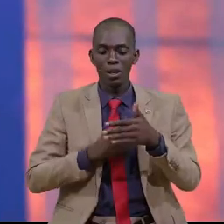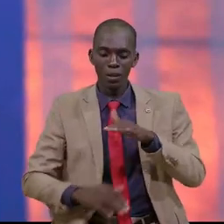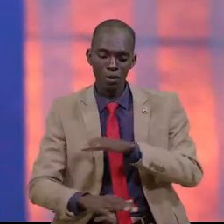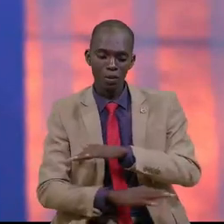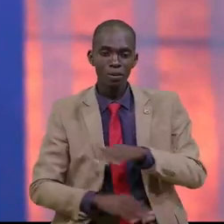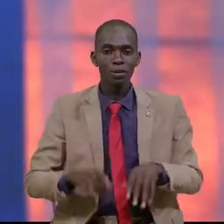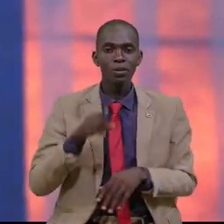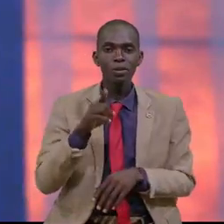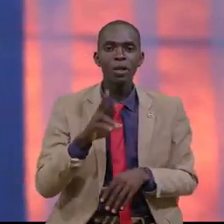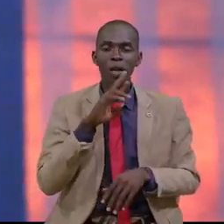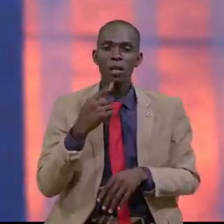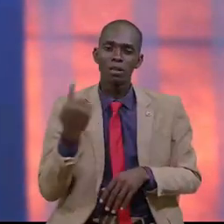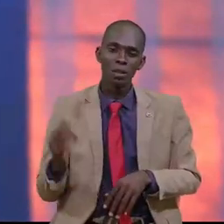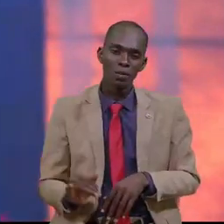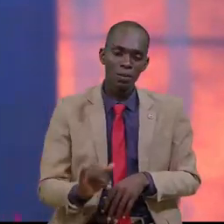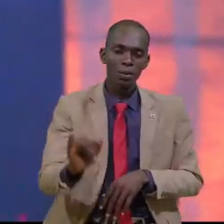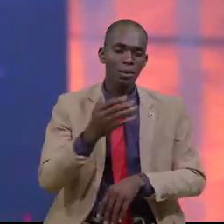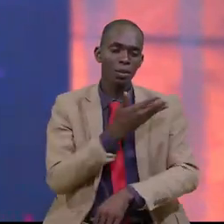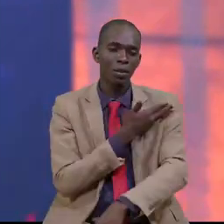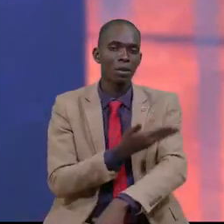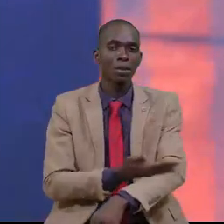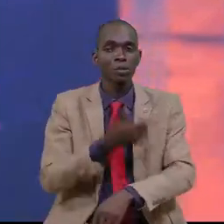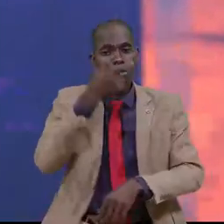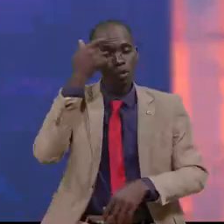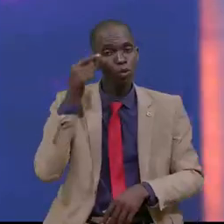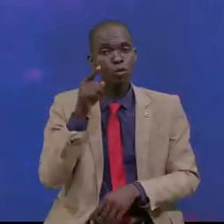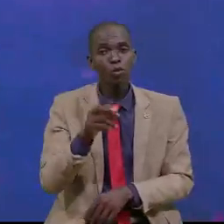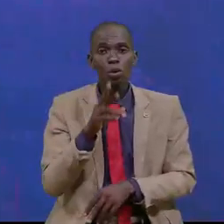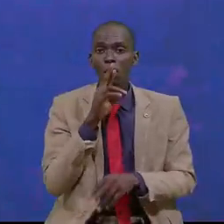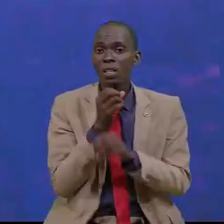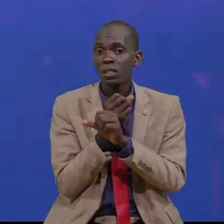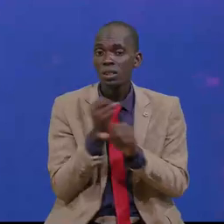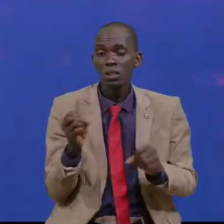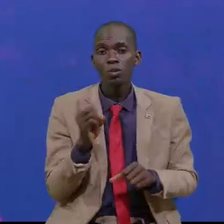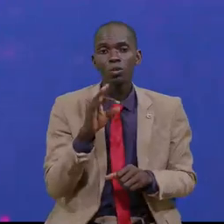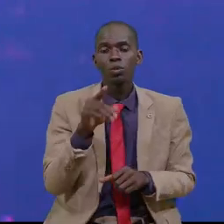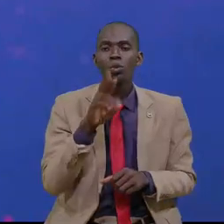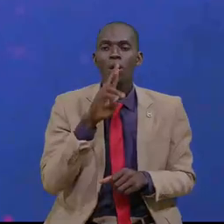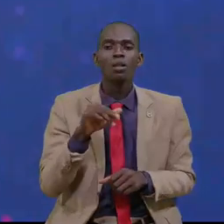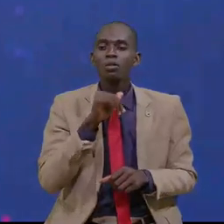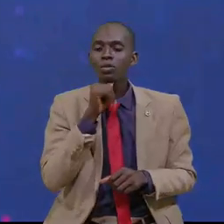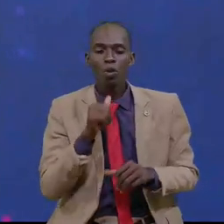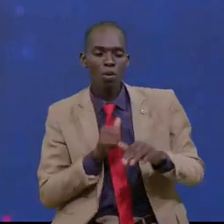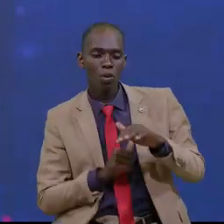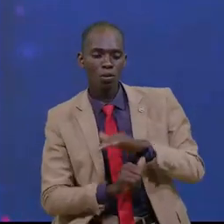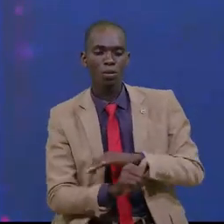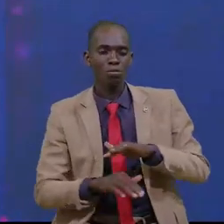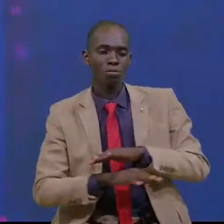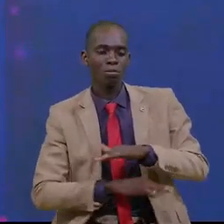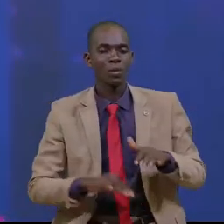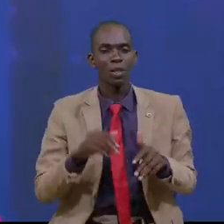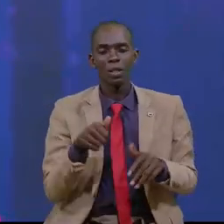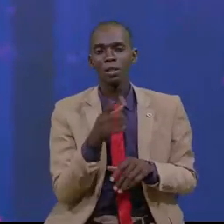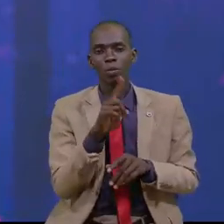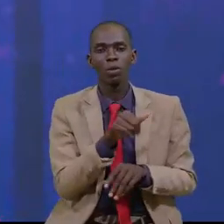Oh, sous toi sont les bras éternels. Parce que tu es sauvé, alors tu n'es pas assujetti à ces